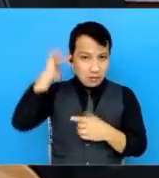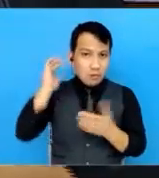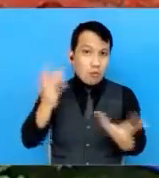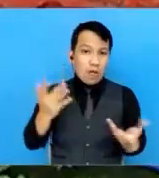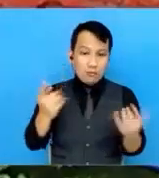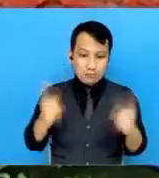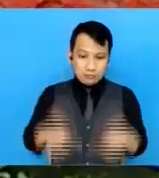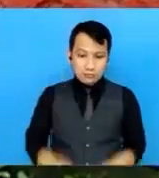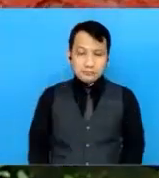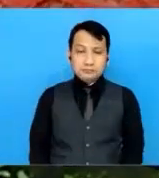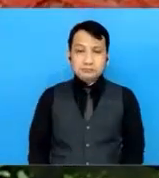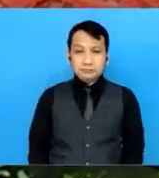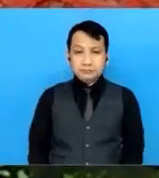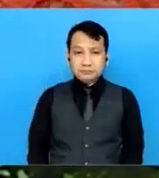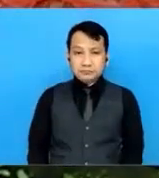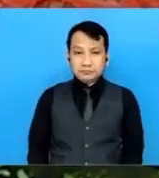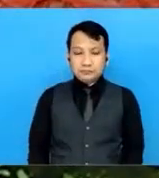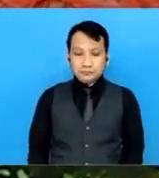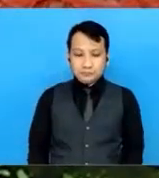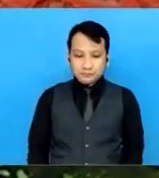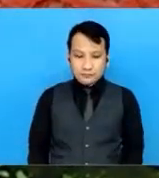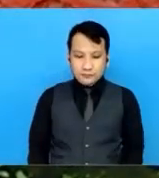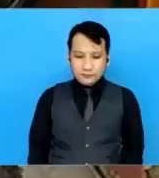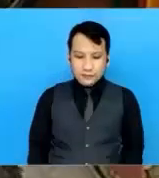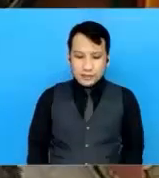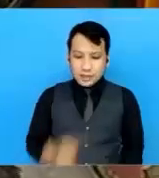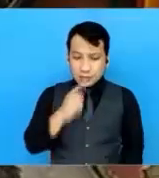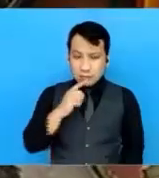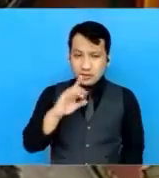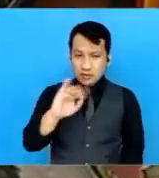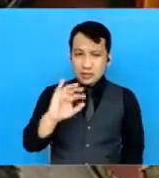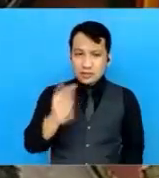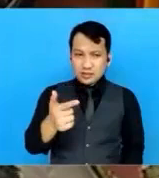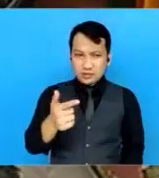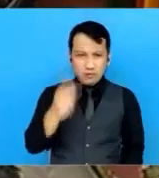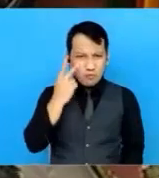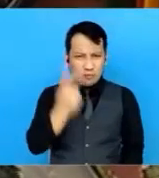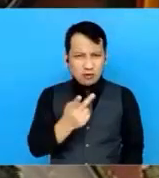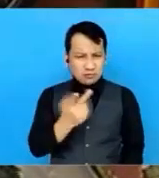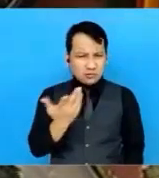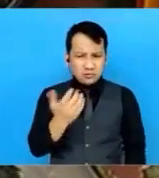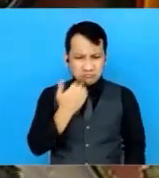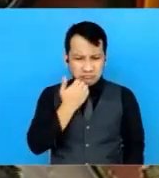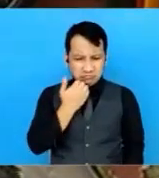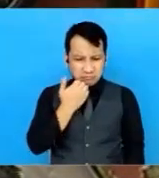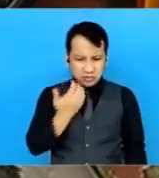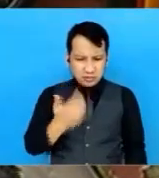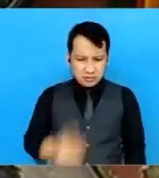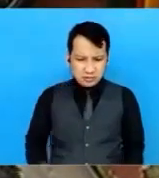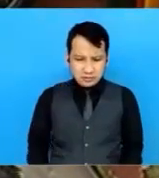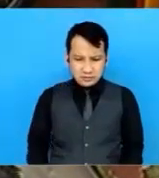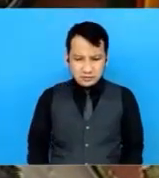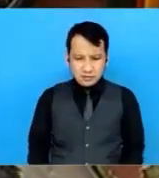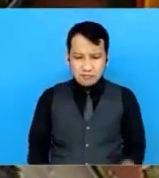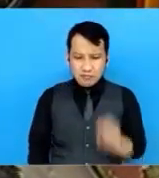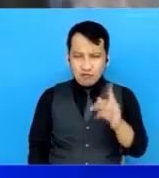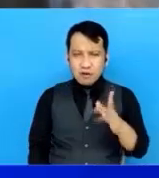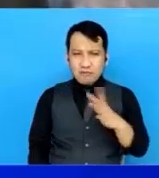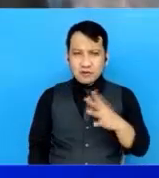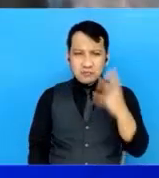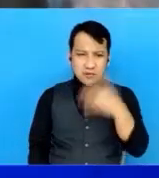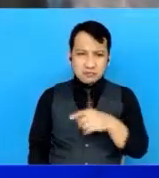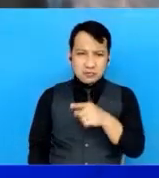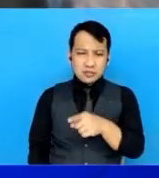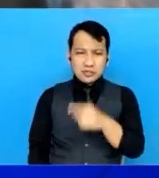mangyayari. Maging ang DILG, wala raw nakikitang masama rito. Maganda yon yung sa Pateros.